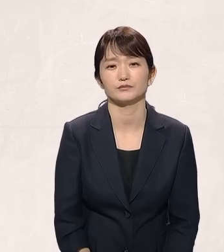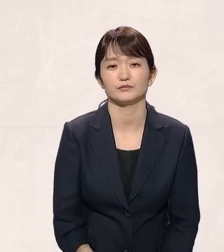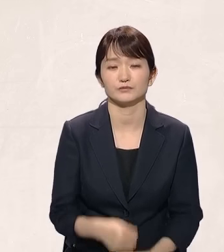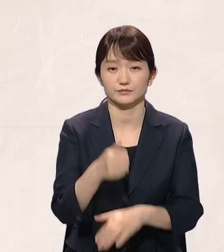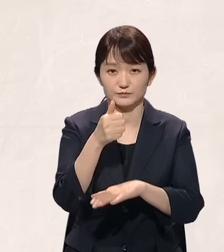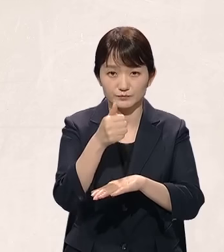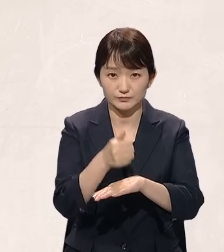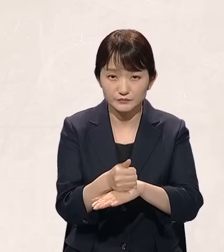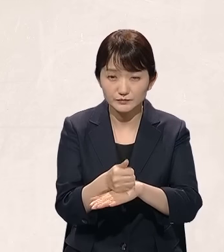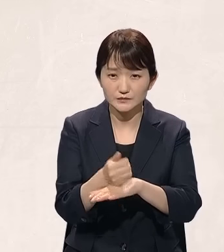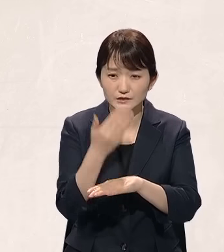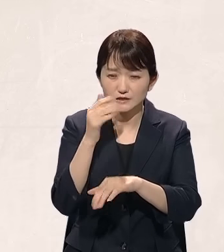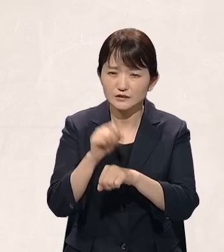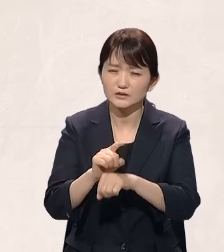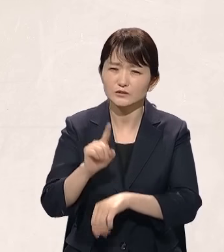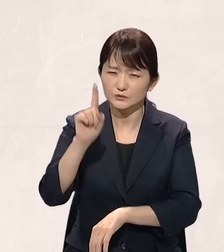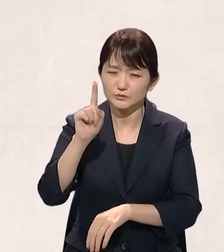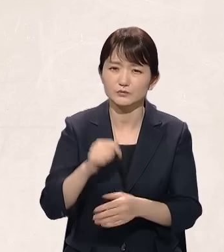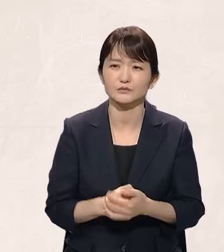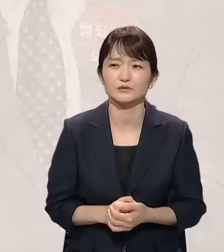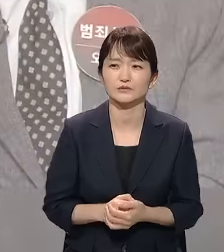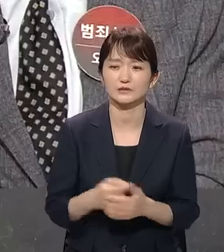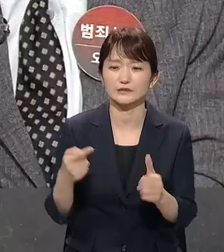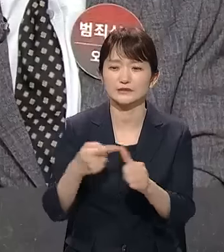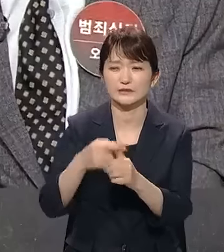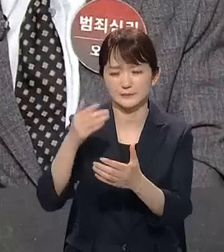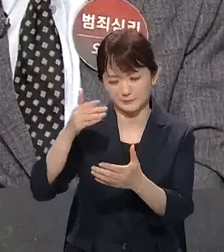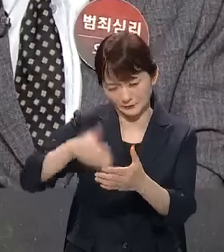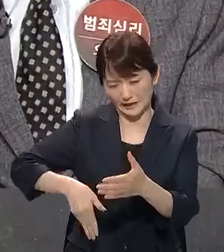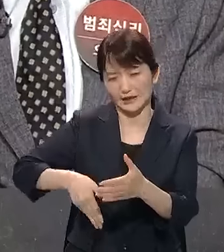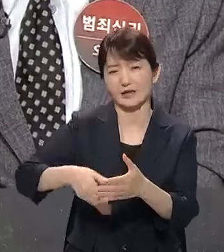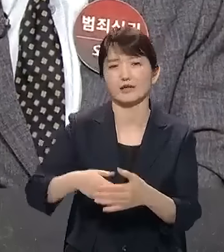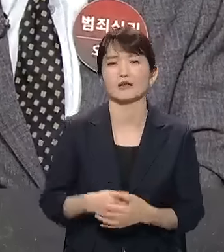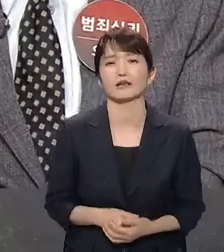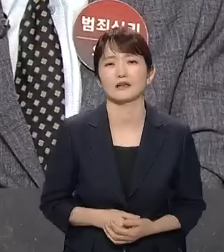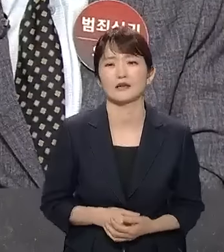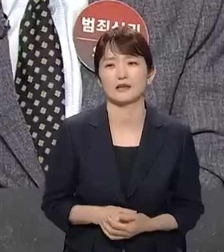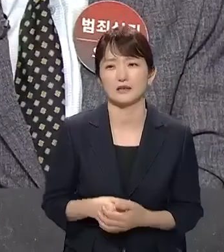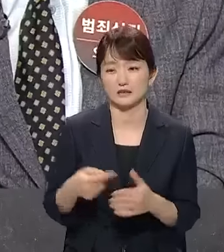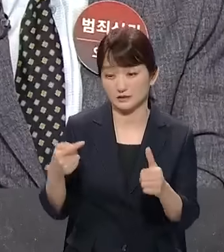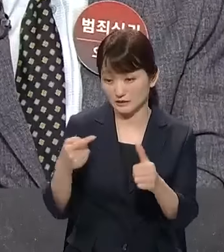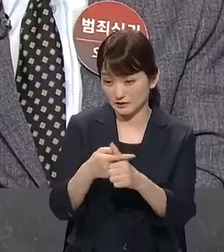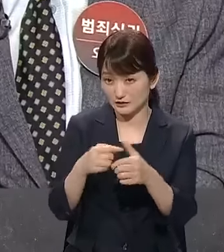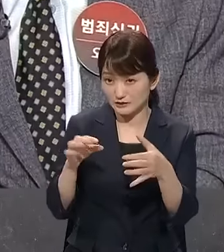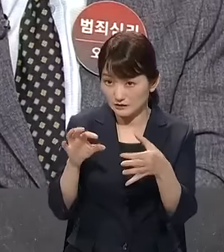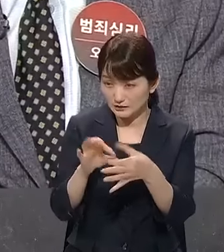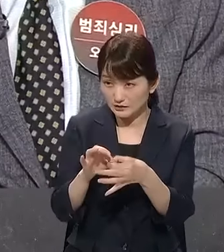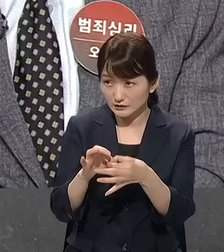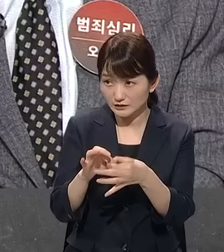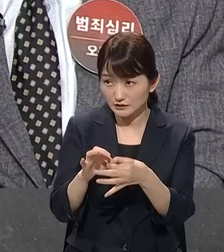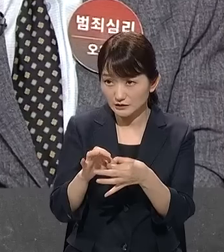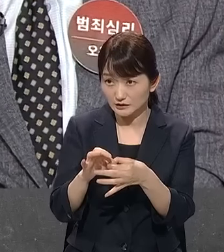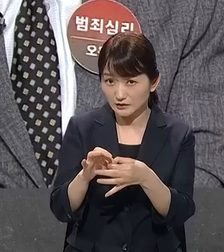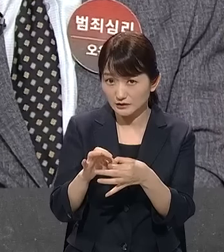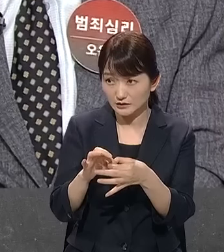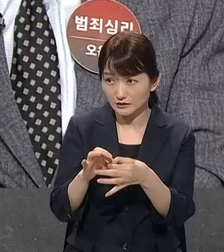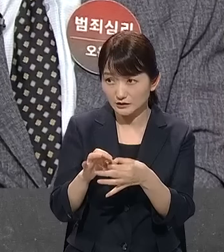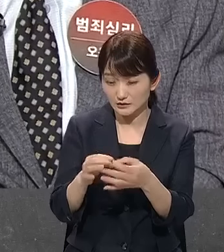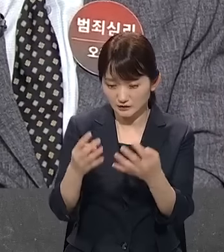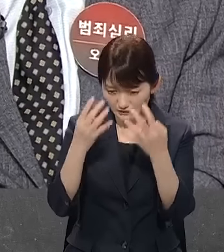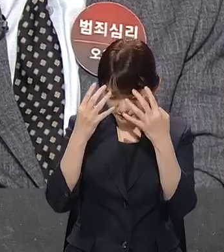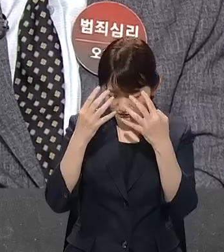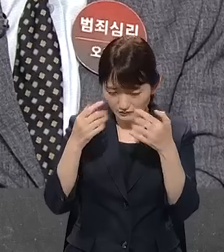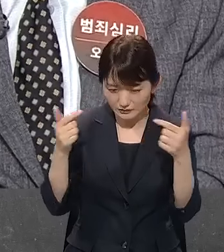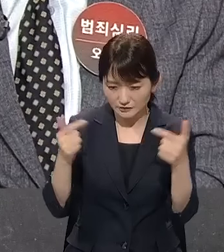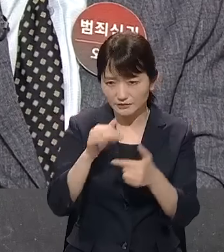결과적으로 그럴 가능성이 높지만은 일단 이게 살인 미수이 때문에 살인과 연관해서 이거는 감경할 수 있다라고 재판부에서